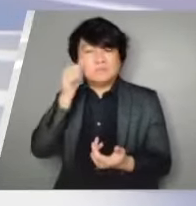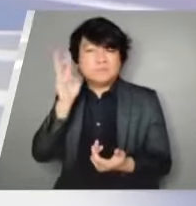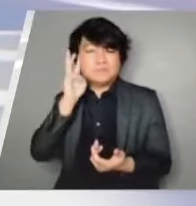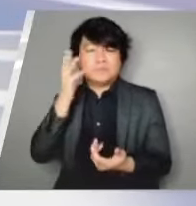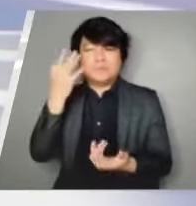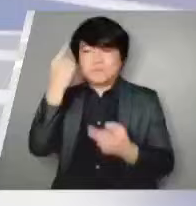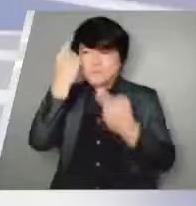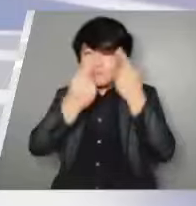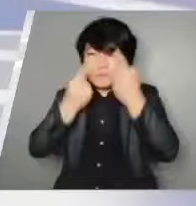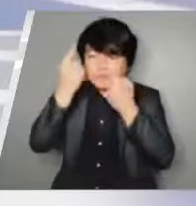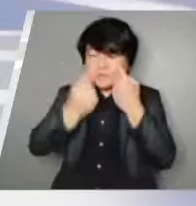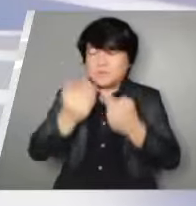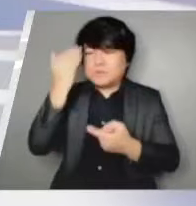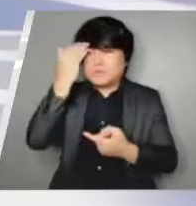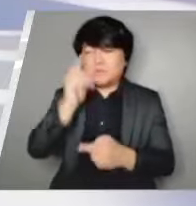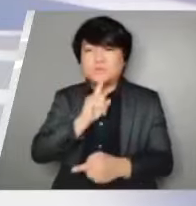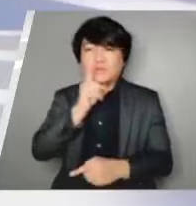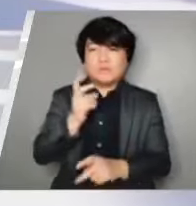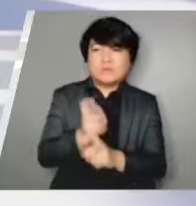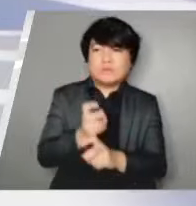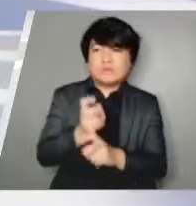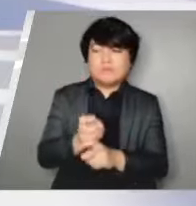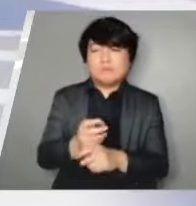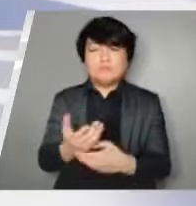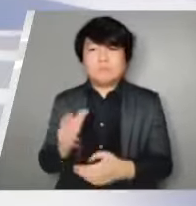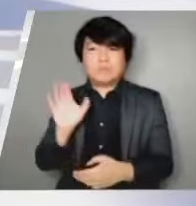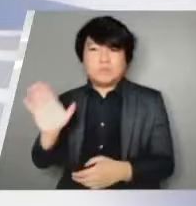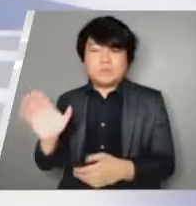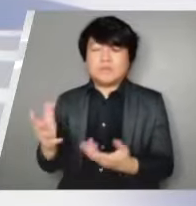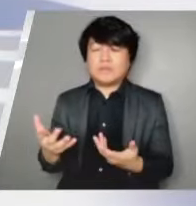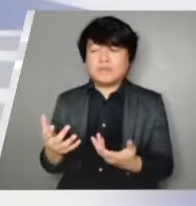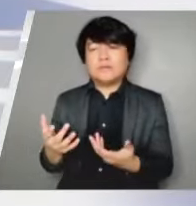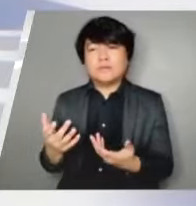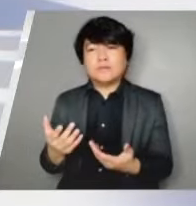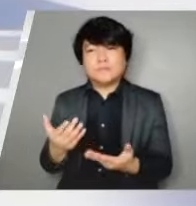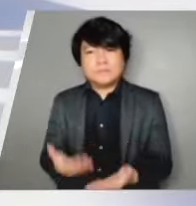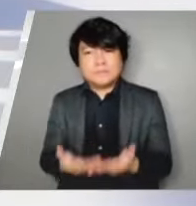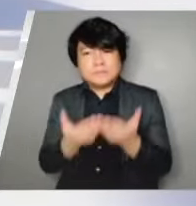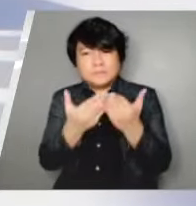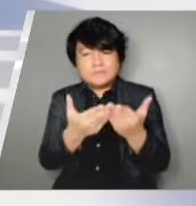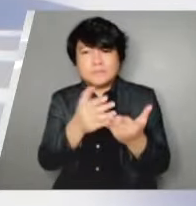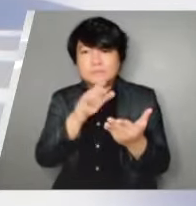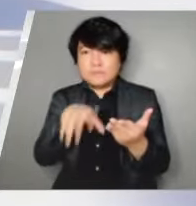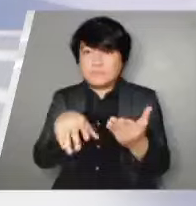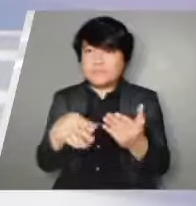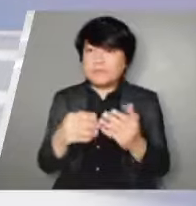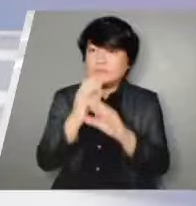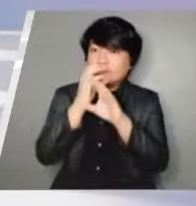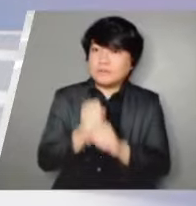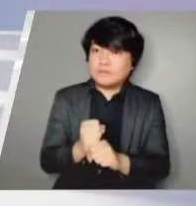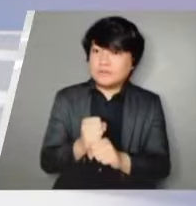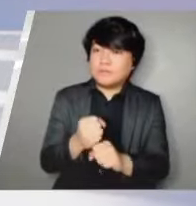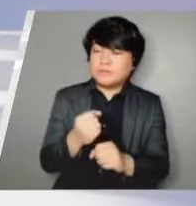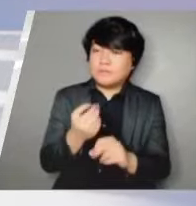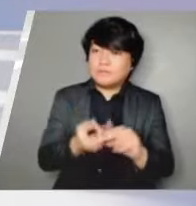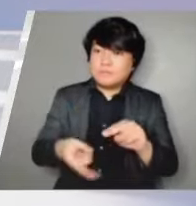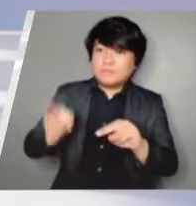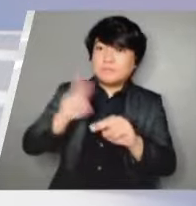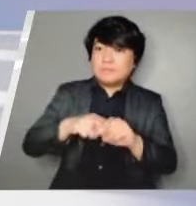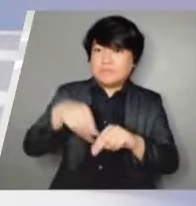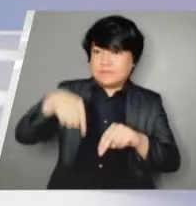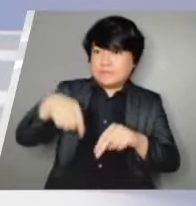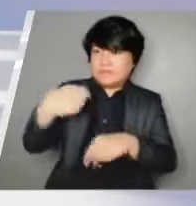pero hirap din daw ang kanilang sektor kaya hiling nila huwag munang magtaas ng sahod sa loob ng isang taon. Babala naman ang